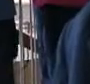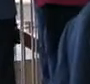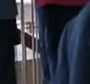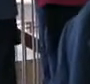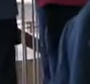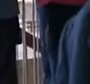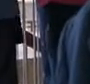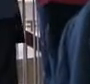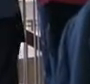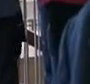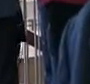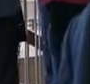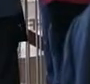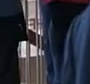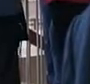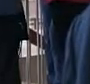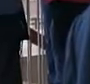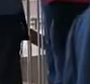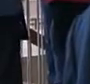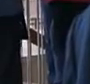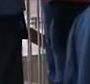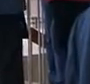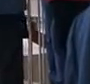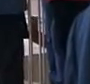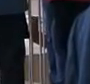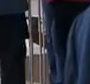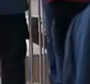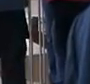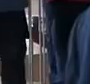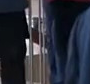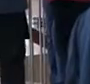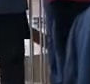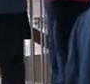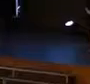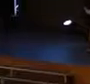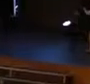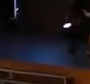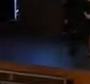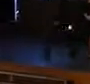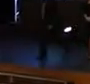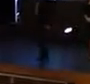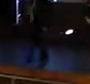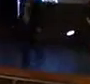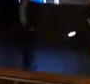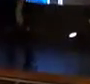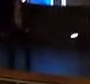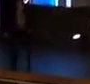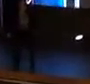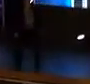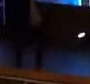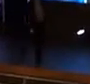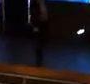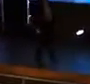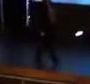cena, to je vždycky nějaký, řekněme, věc, která je svým způsobem taková unikátní a tak dále. Ocenění v Hradci